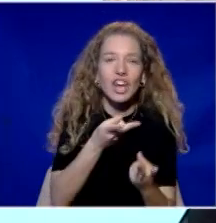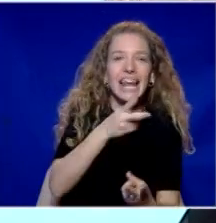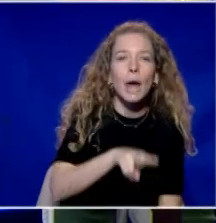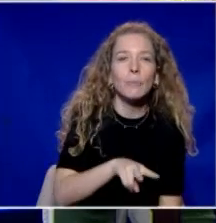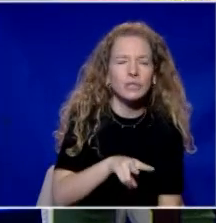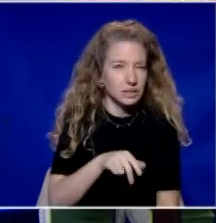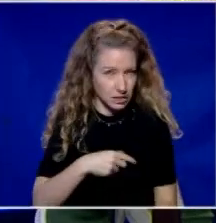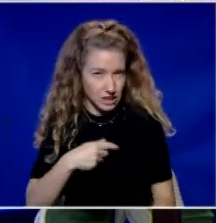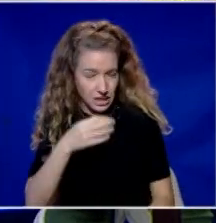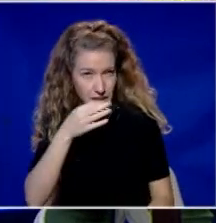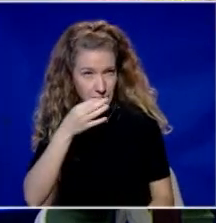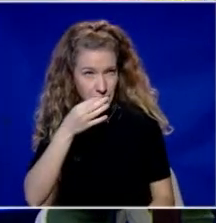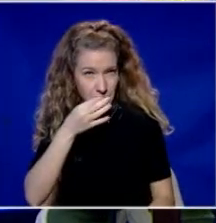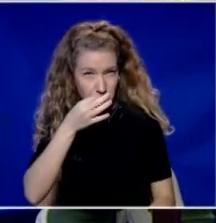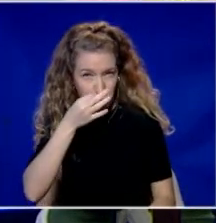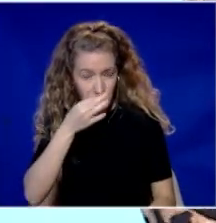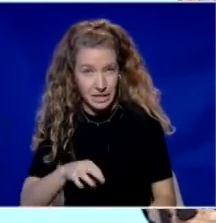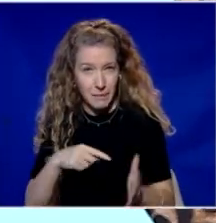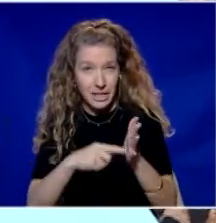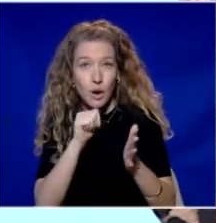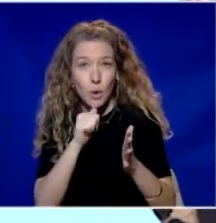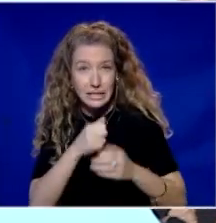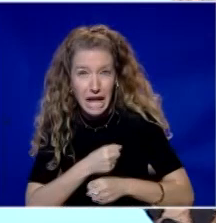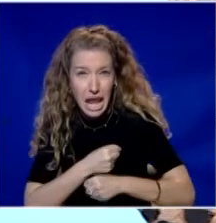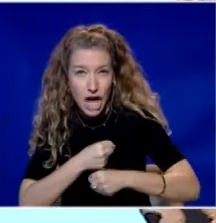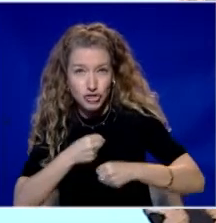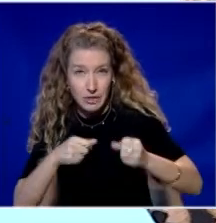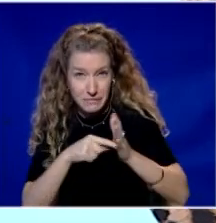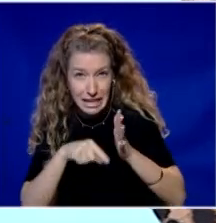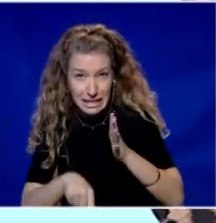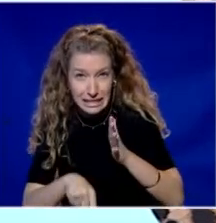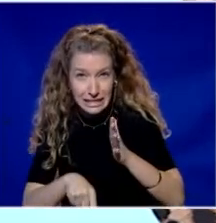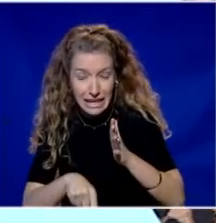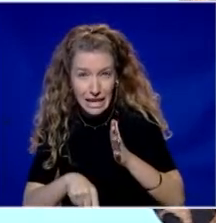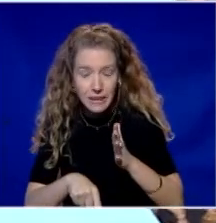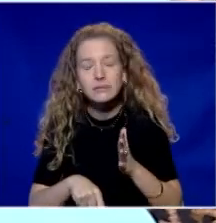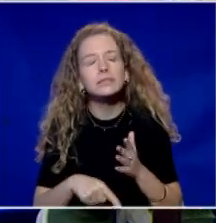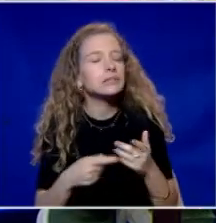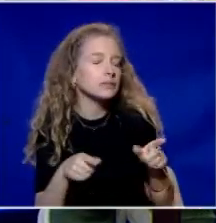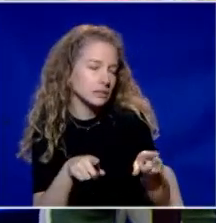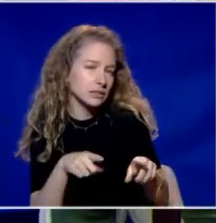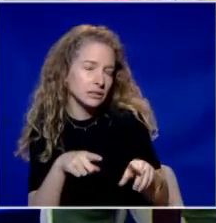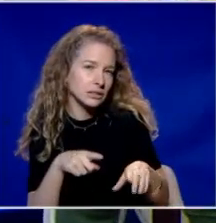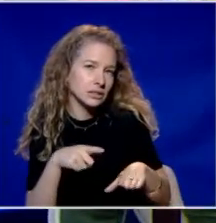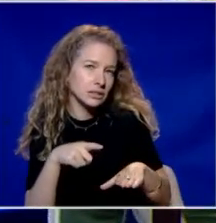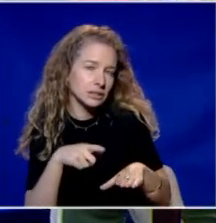כי היא לא רוצה להשמין מזה? נו, ברור, מה לי? בתור אישה בטח ידעת. זה לא קשור להשמין, זה